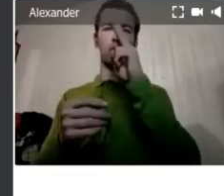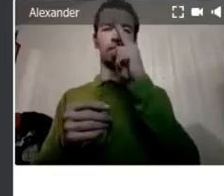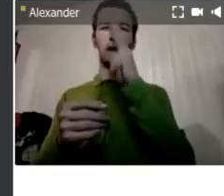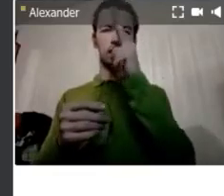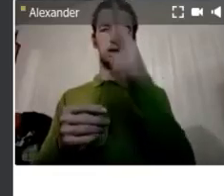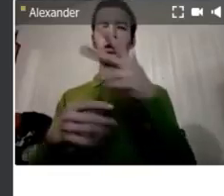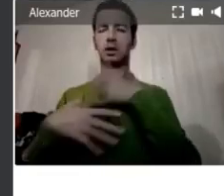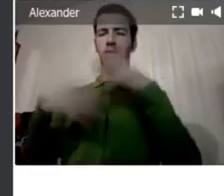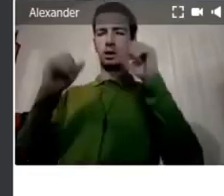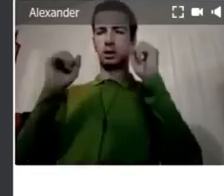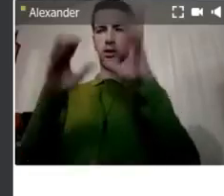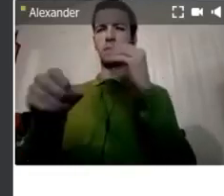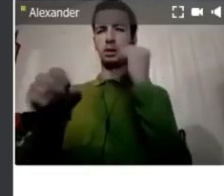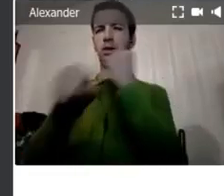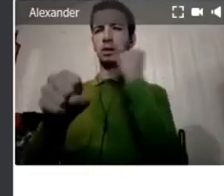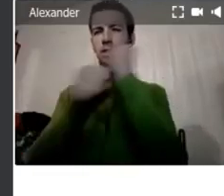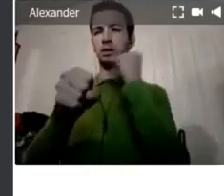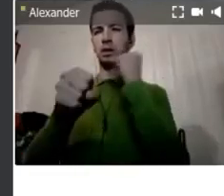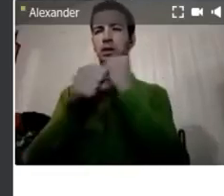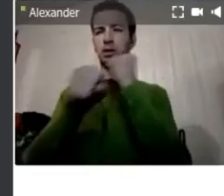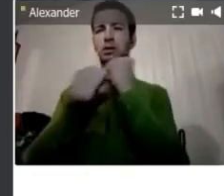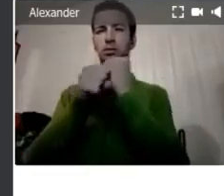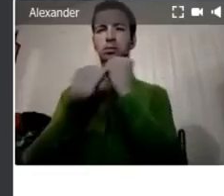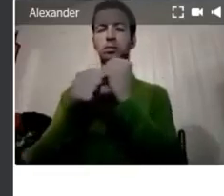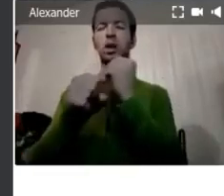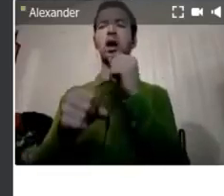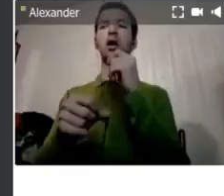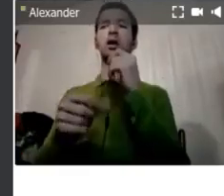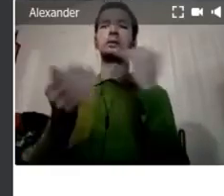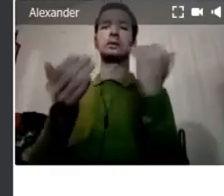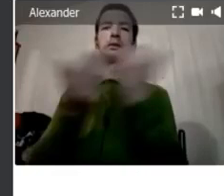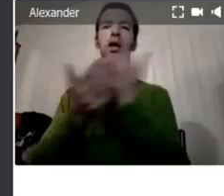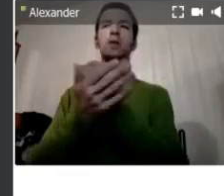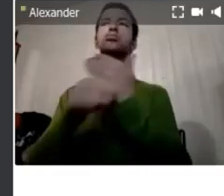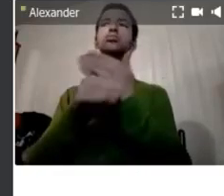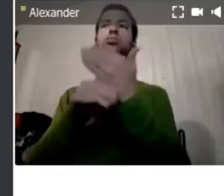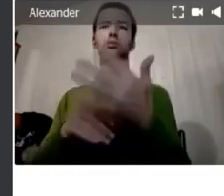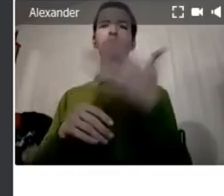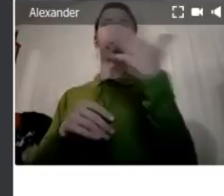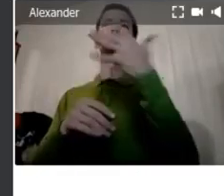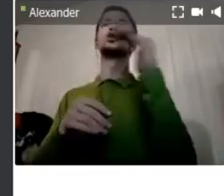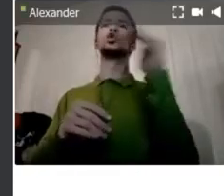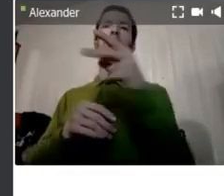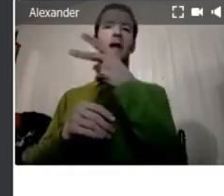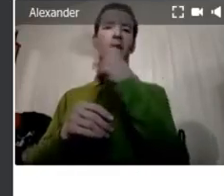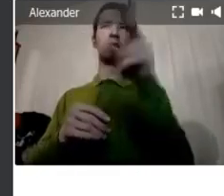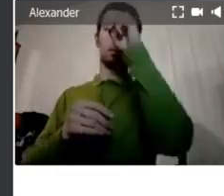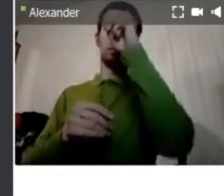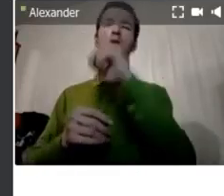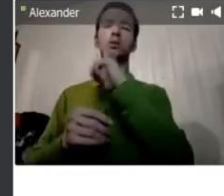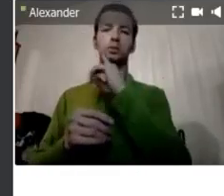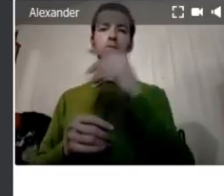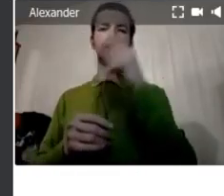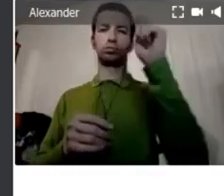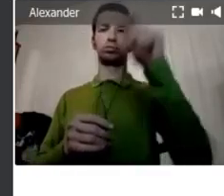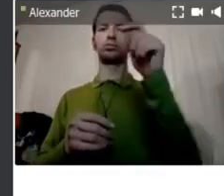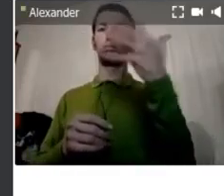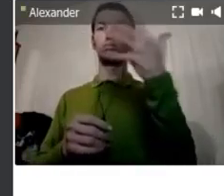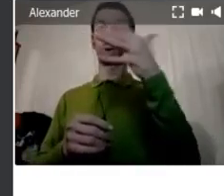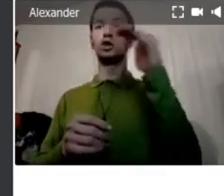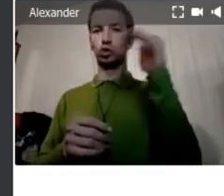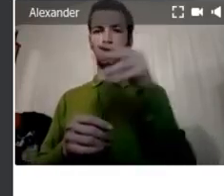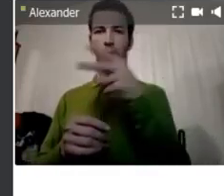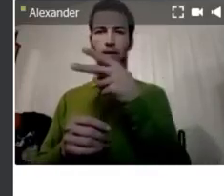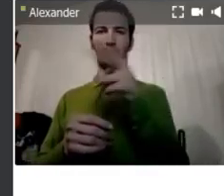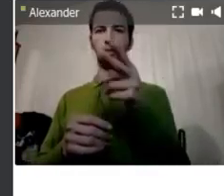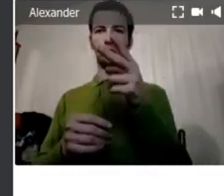затратили там 10, 20, 30 лет жизни, чтобы зарабатывать копейки, и, там, чтобы дали пинка и выгнали на